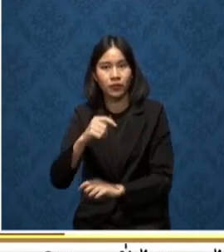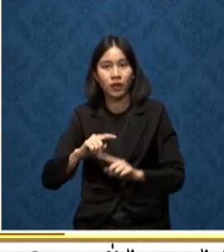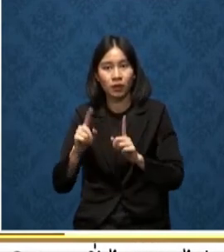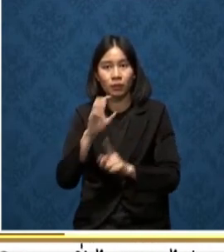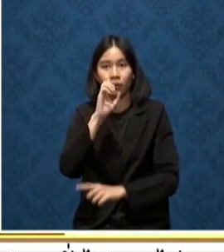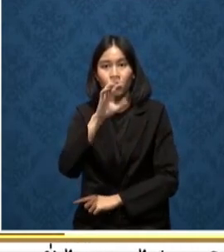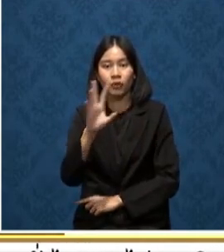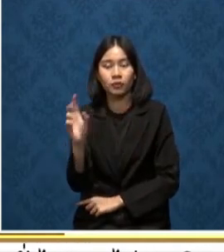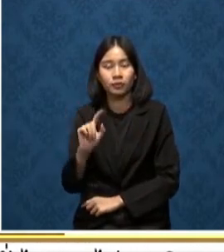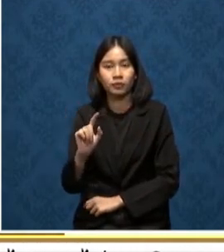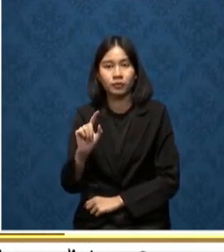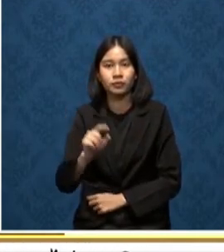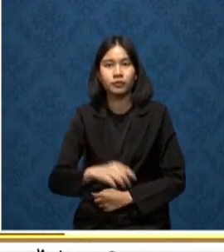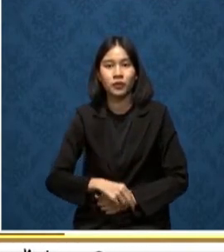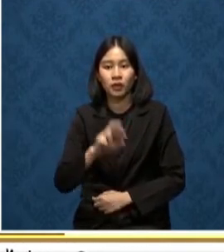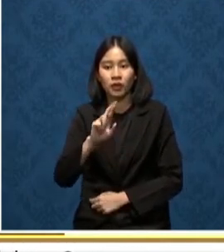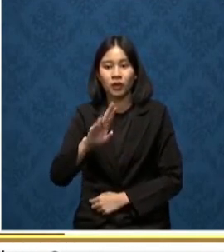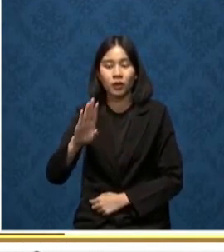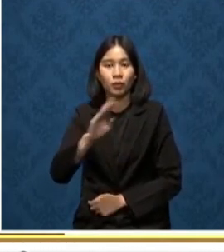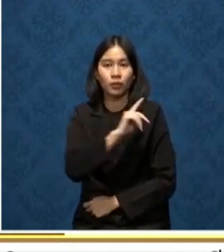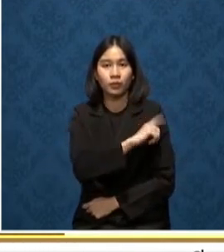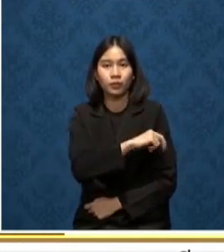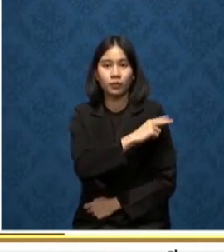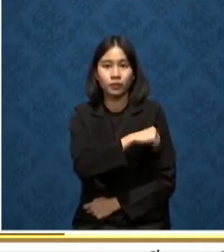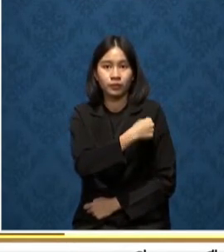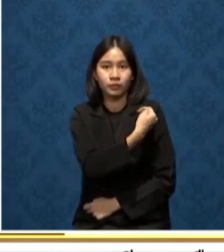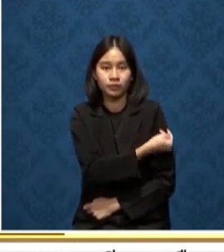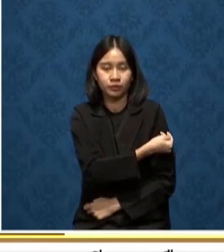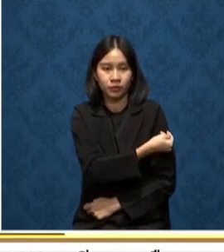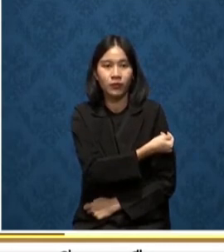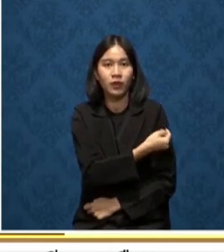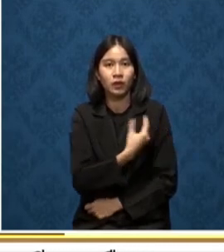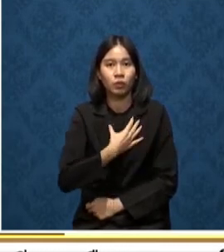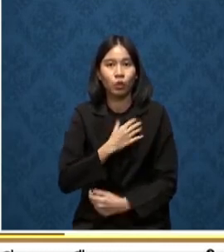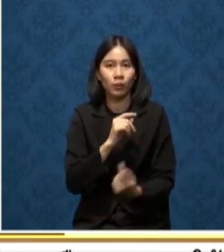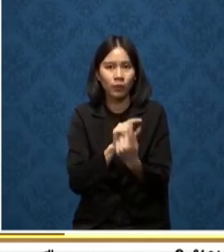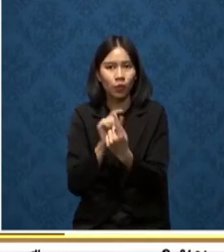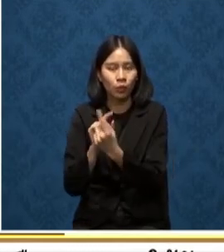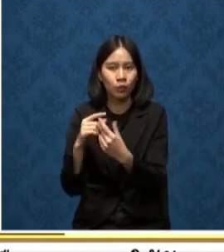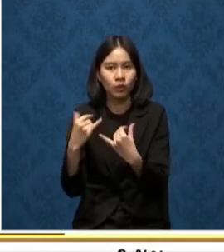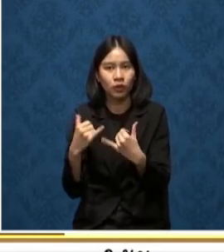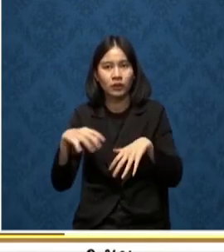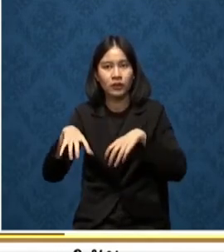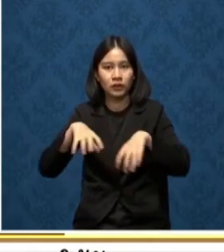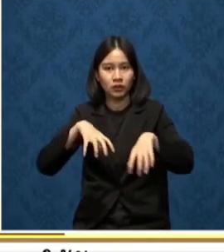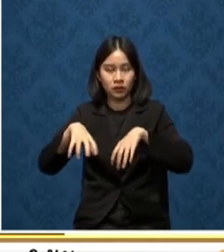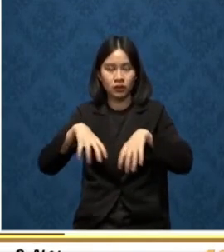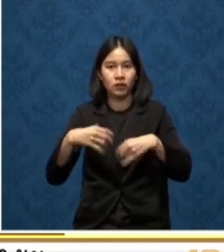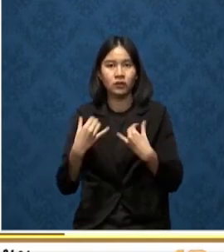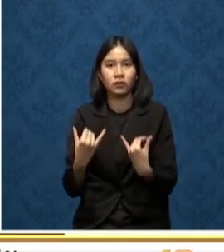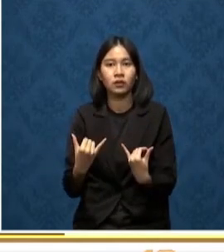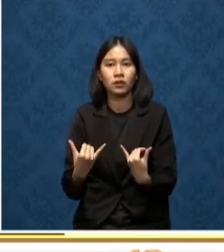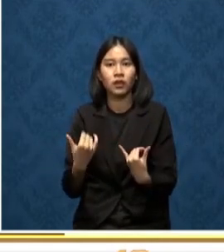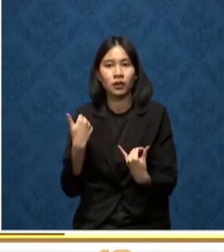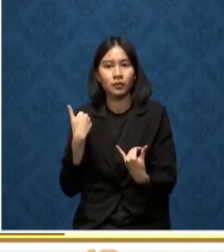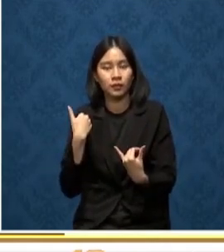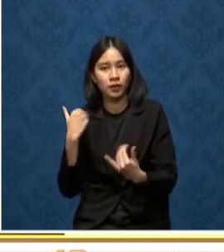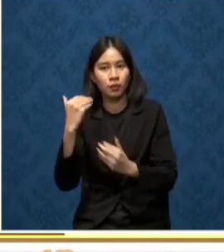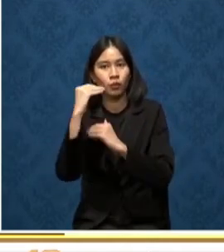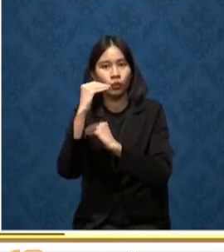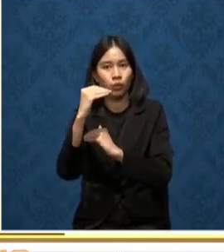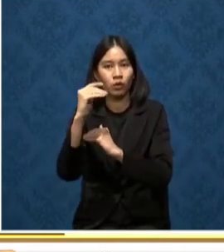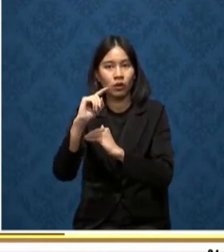บนัระบบสาสุขที่ผมพบแล้วก็กำนังปิหาร อยู่ในขนานี้มมีกรอบ